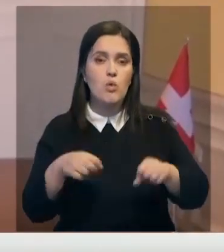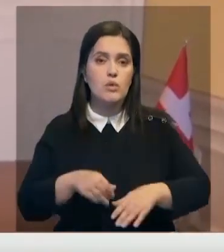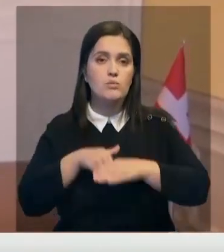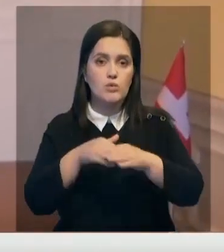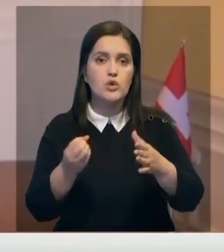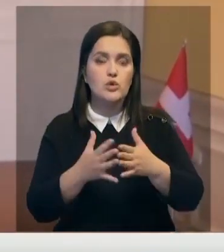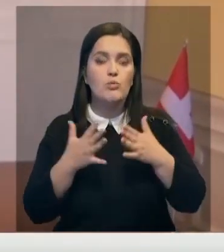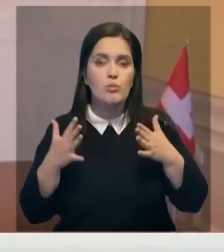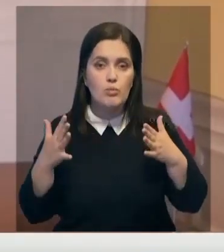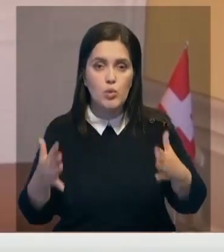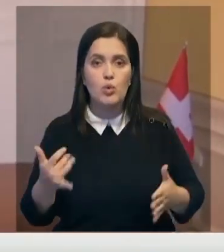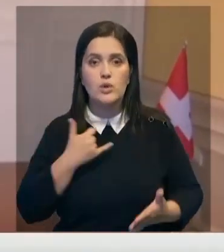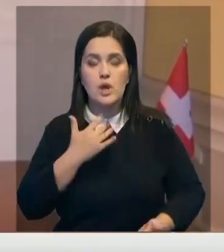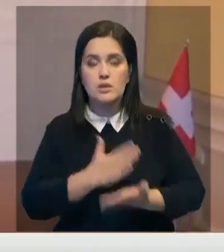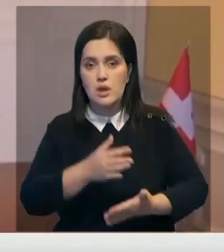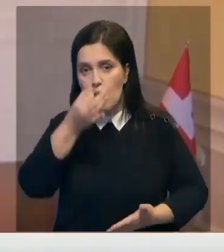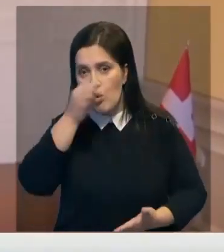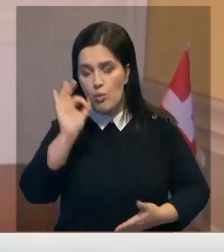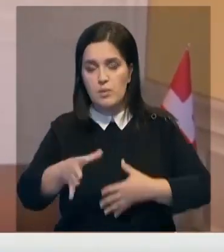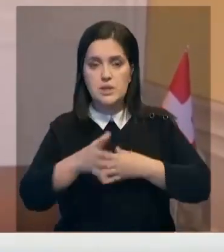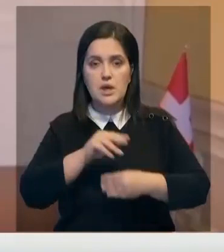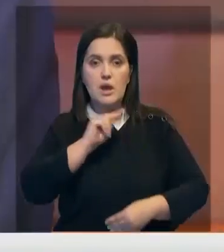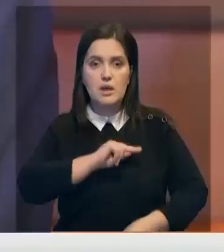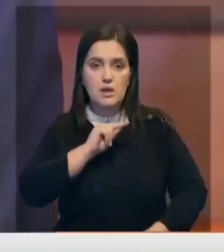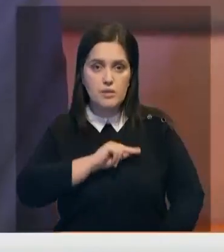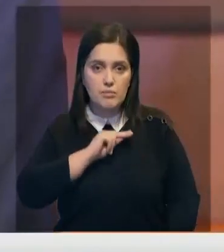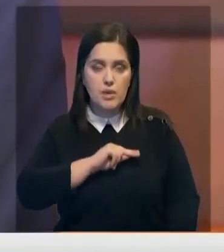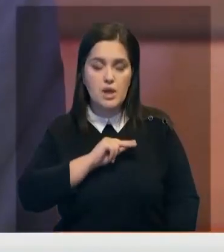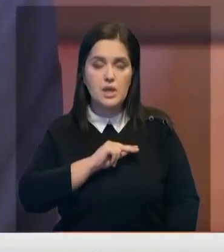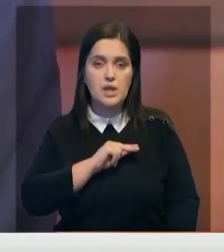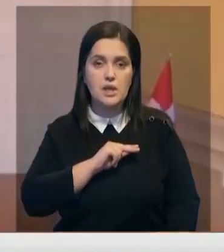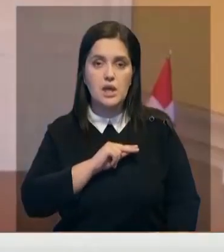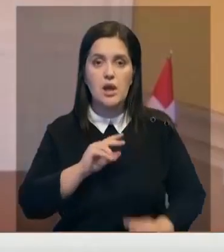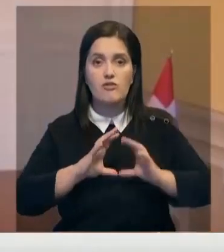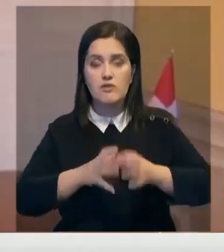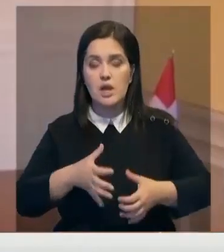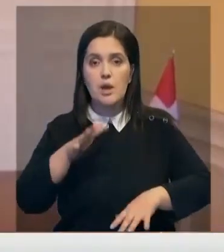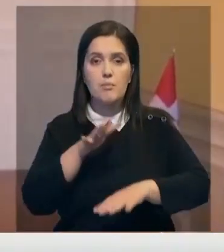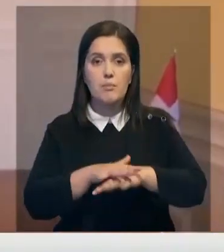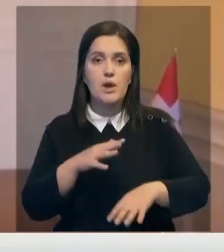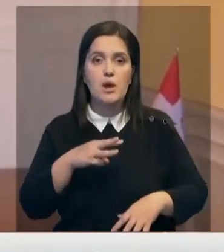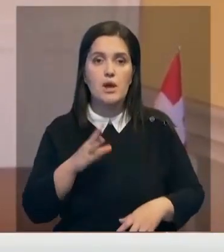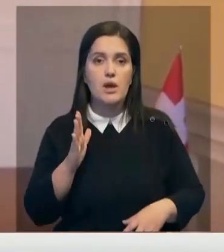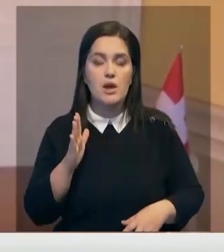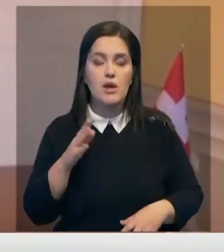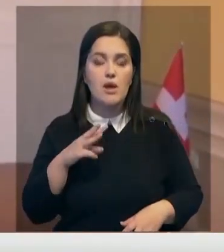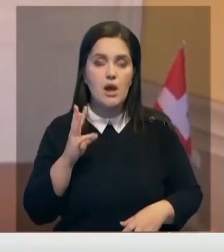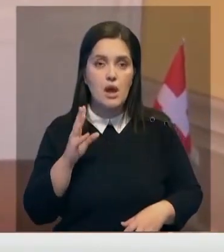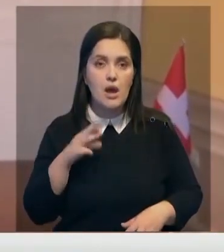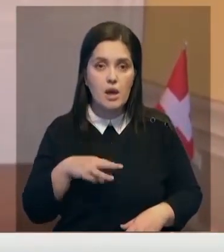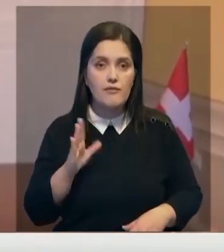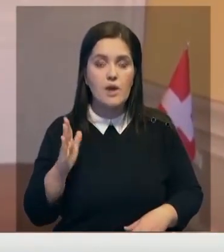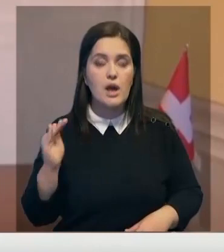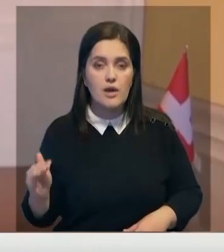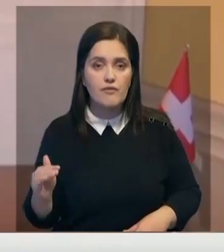еще больше. У нас есть опыт совместной работы по линии Бреттон-Вудского института, Всемирного банка и МВФ, так что у нас есть отличная